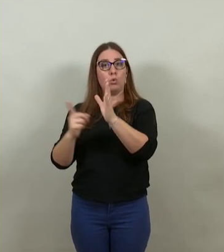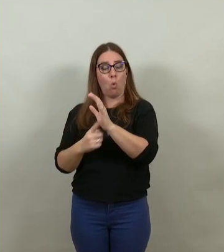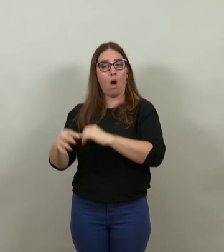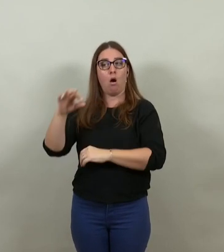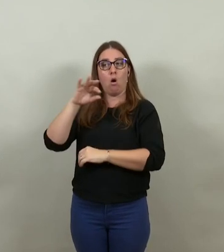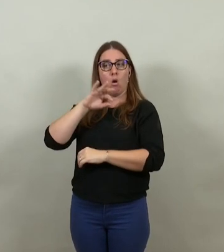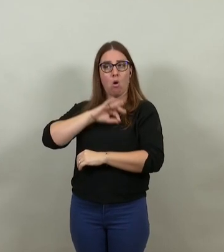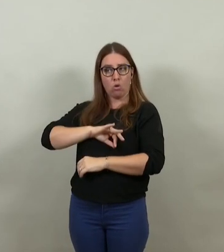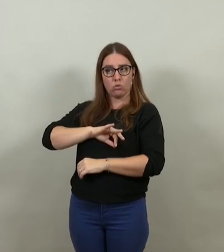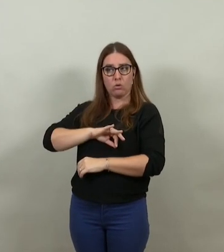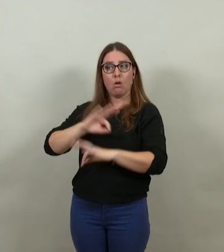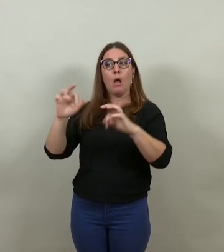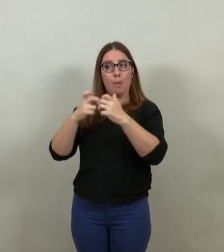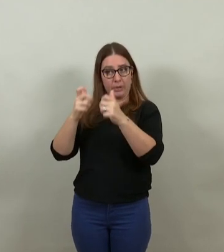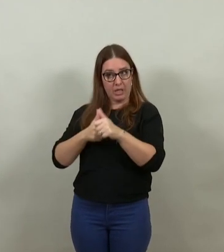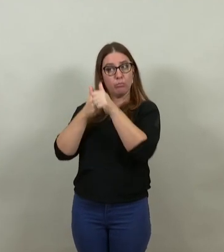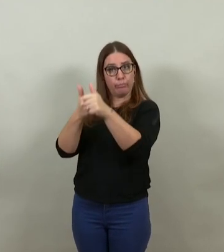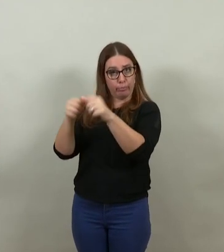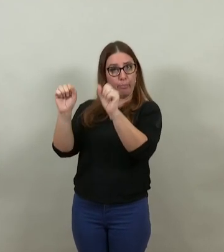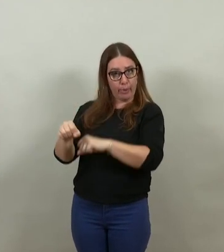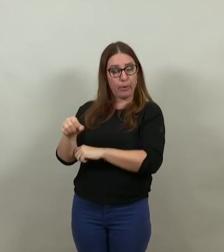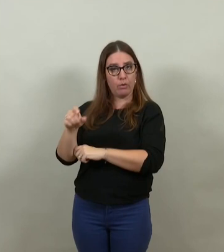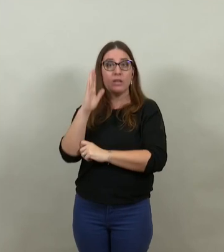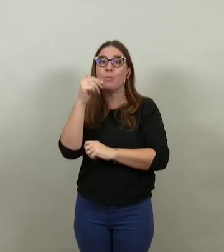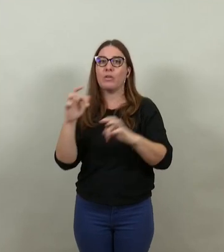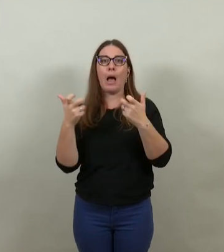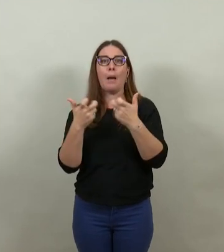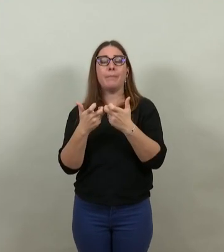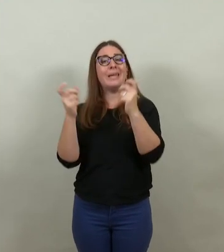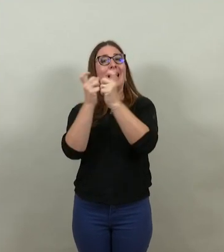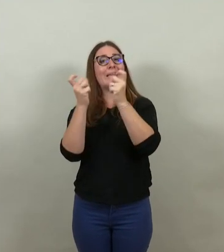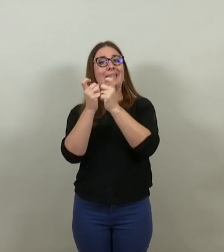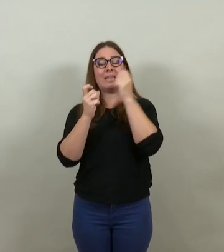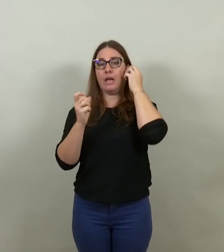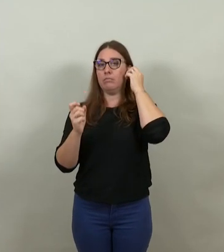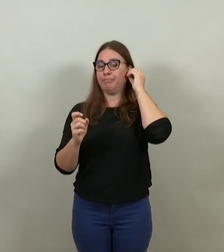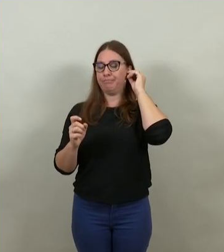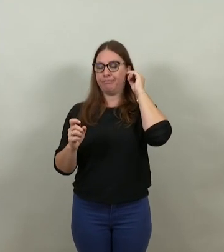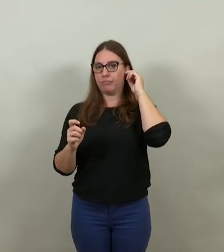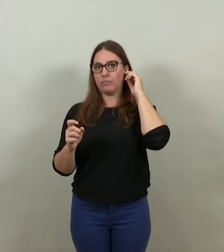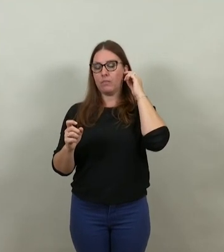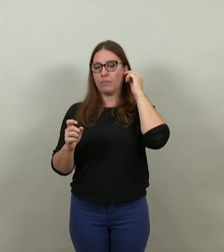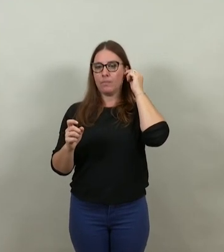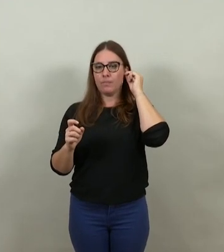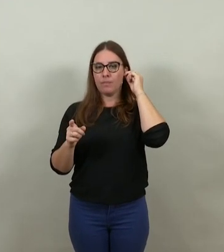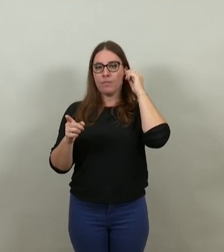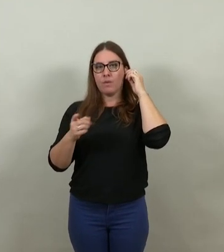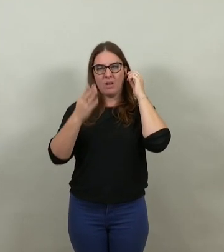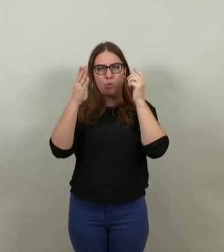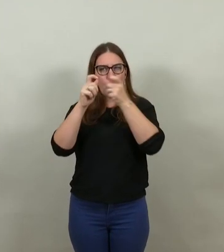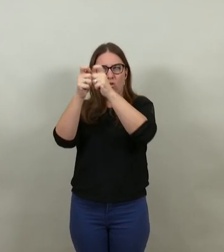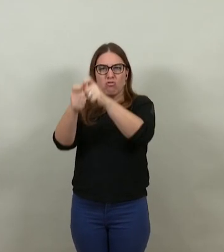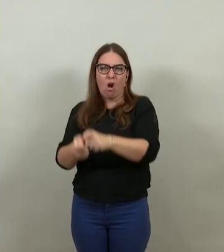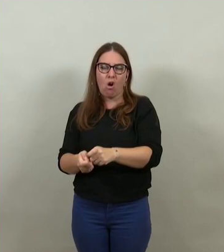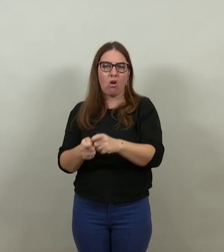prix le plus élevé de production hein c'est le principe du du prix marginal de l'électricité il faut changer les les choses